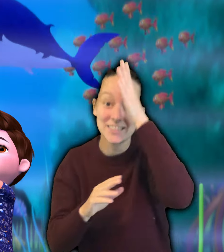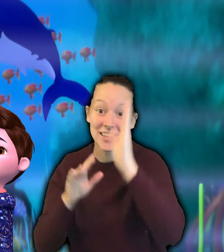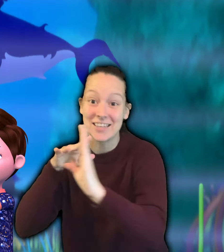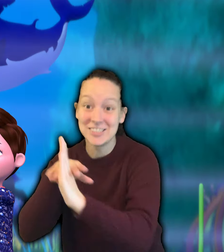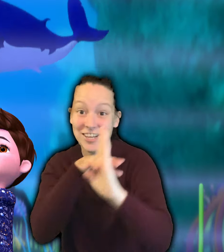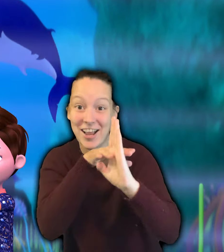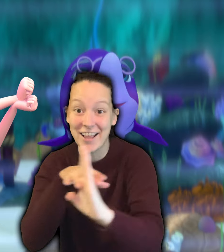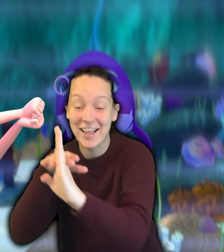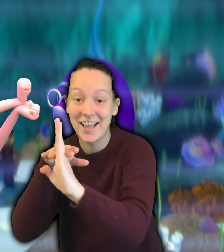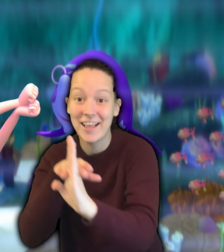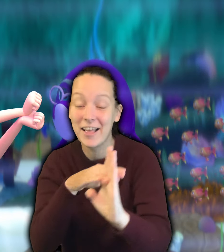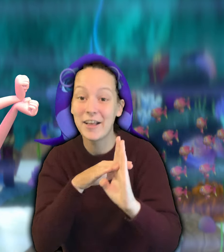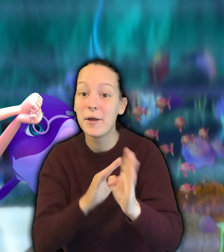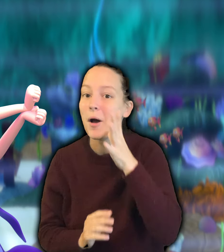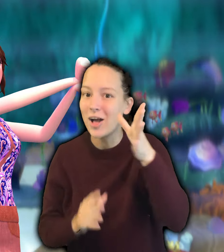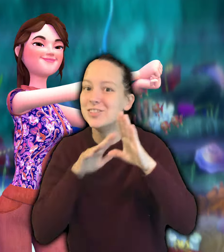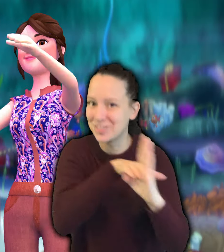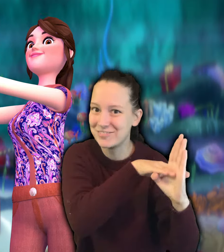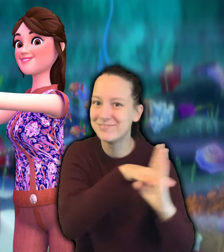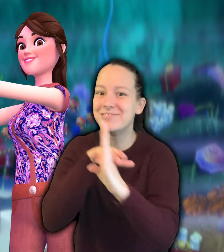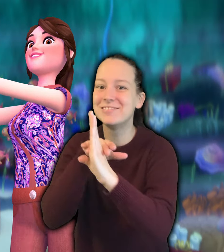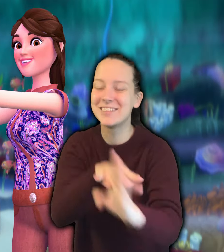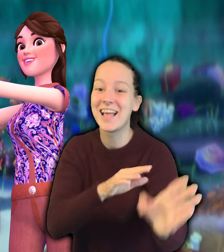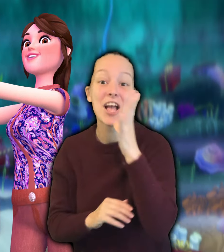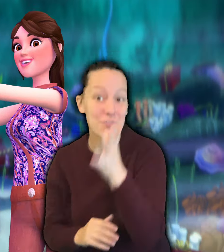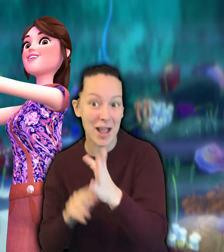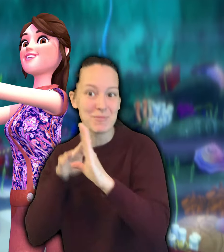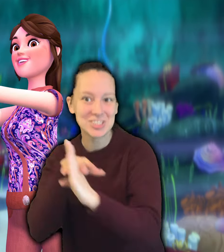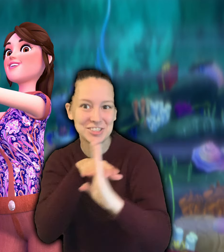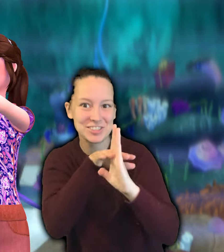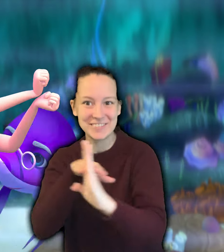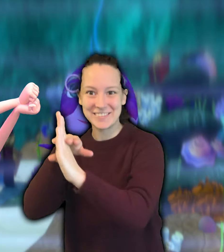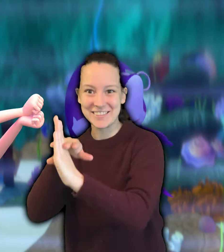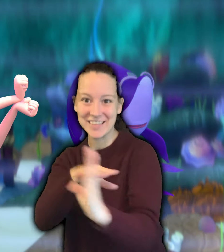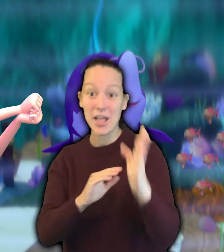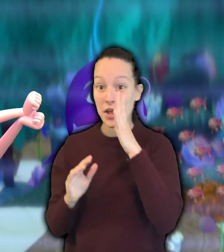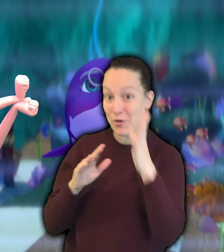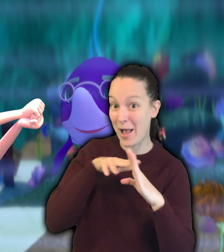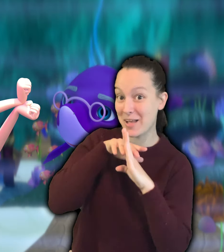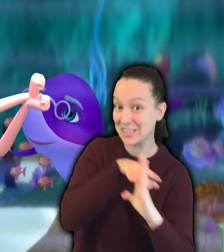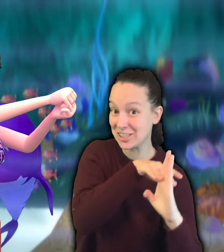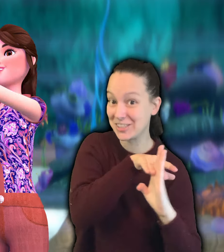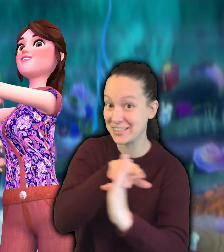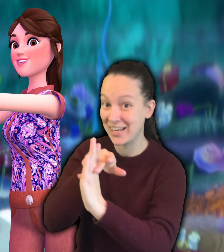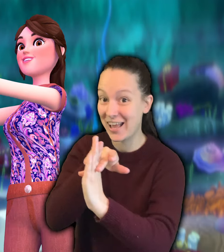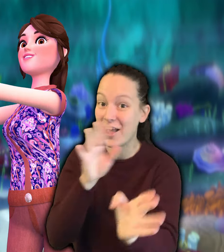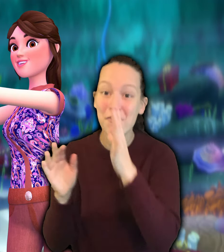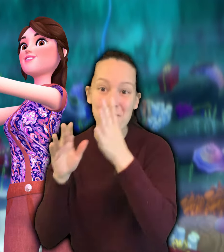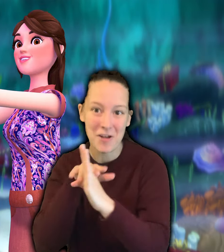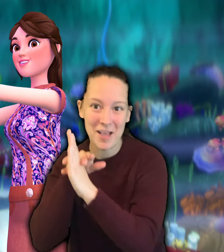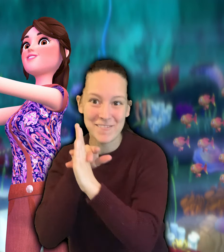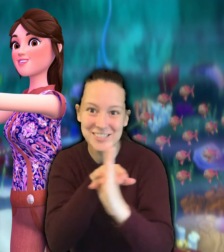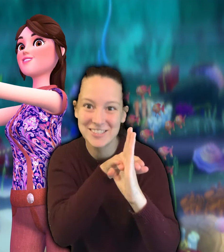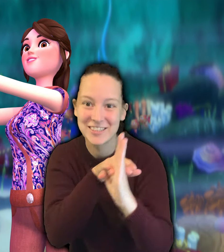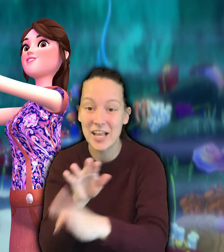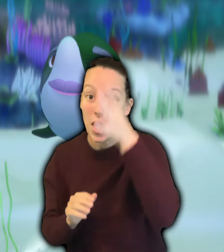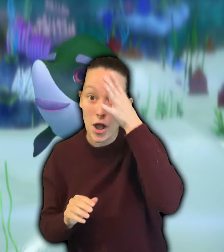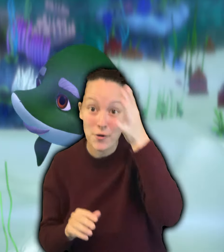ザメパパざめOBOBOB